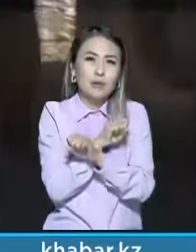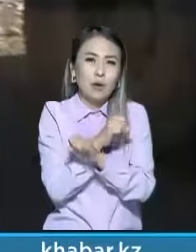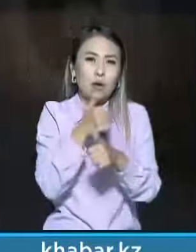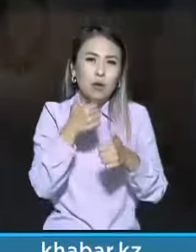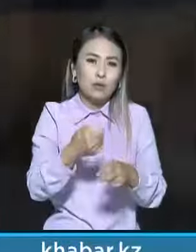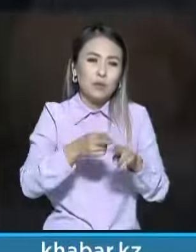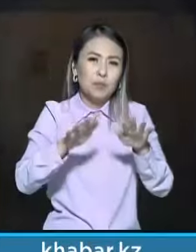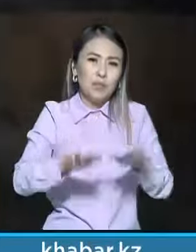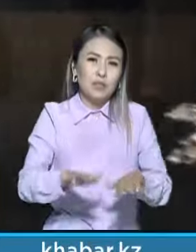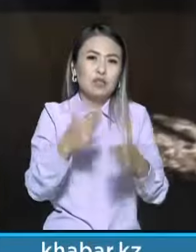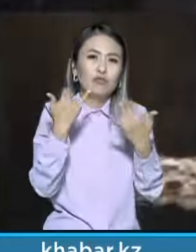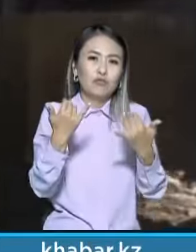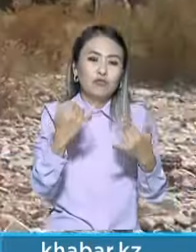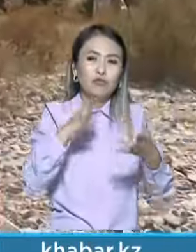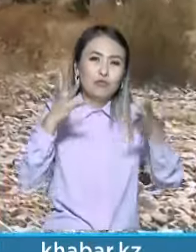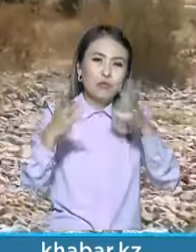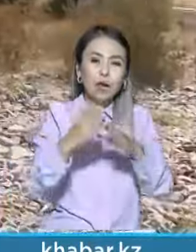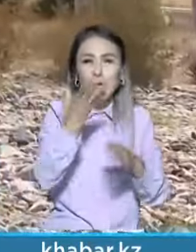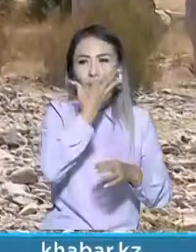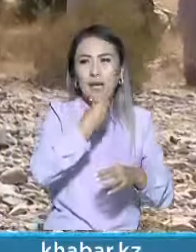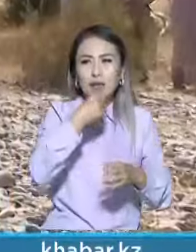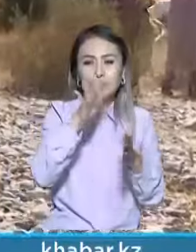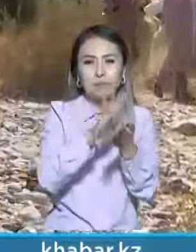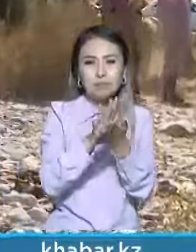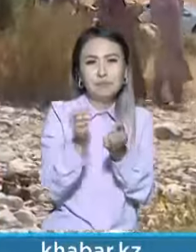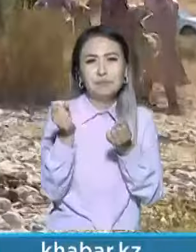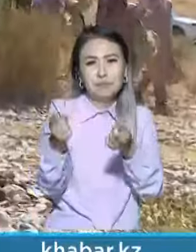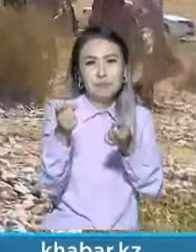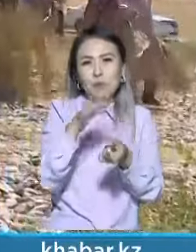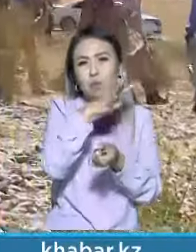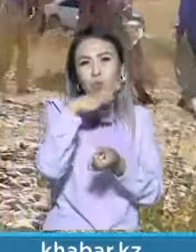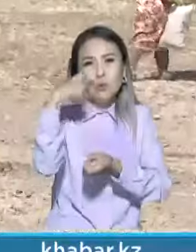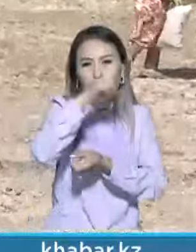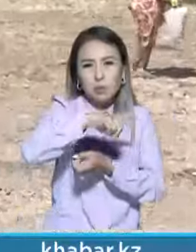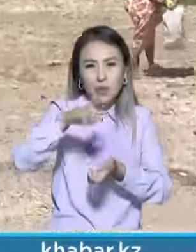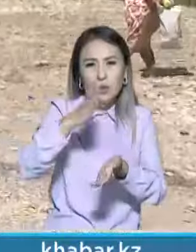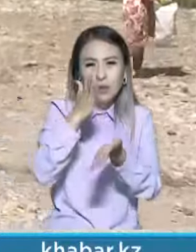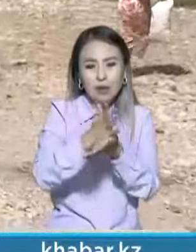орын. Алайда келгендердің дені сұлу табиғатты ластап кетеді дейді іс-шараны ұйымдастырушылар.